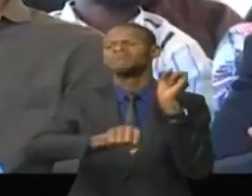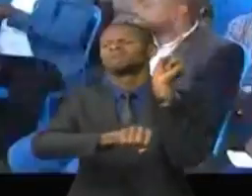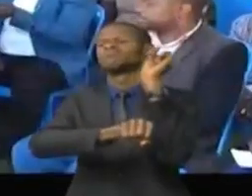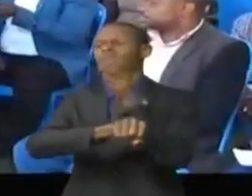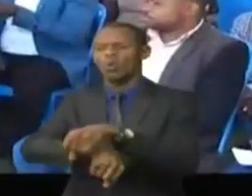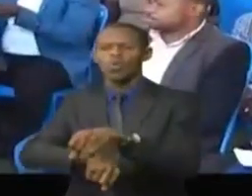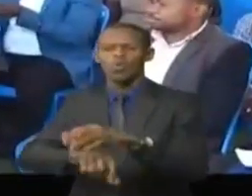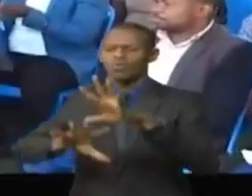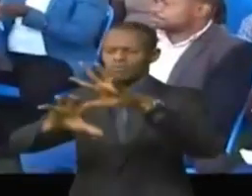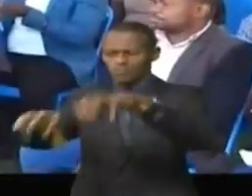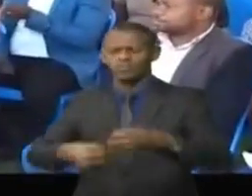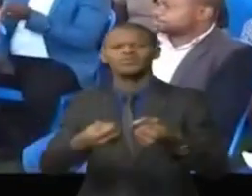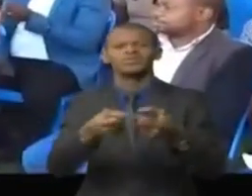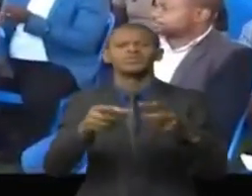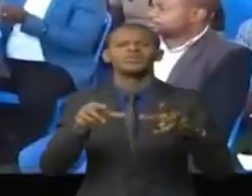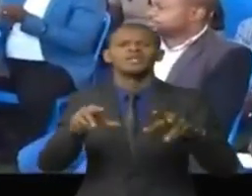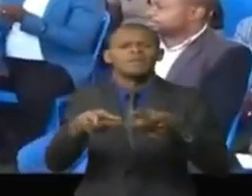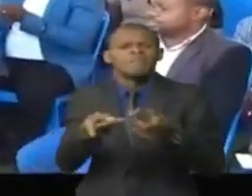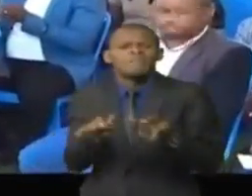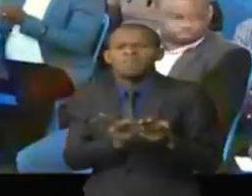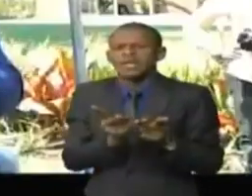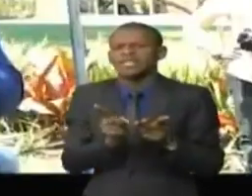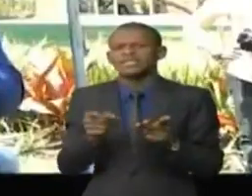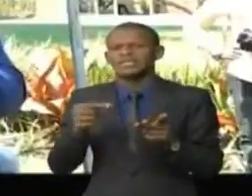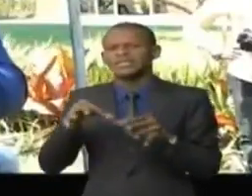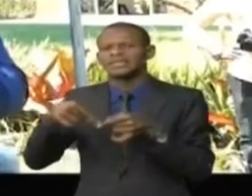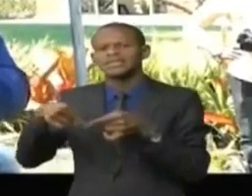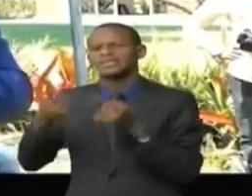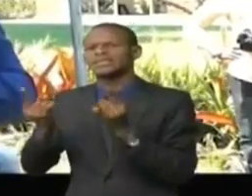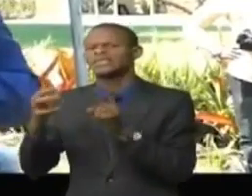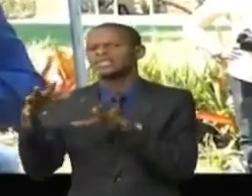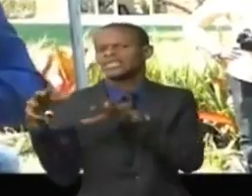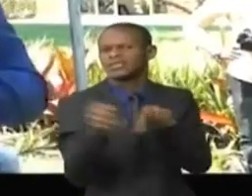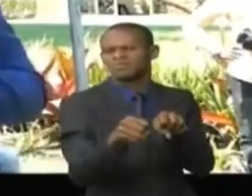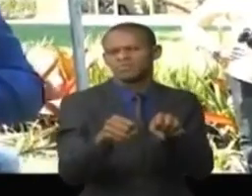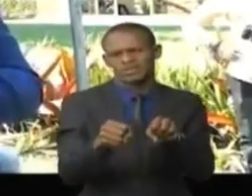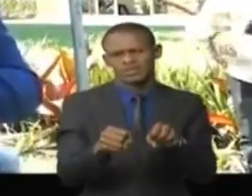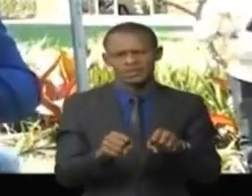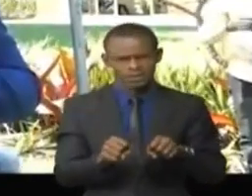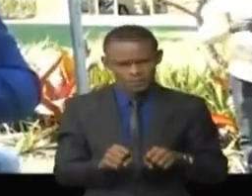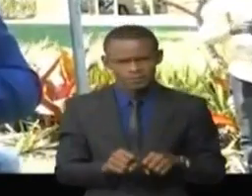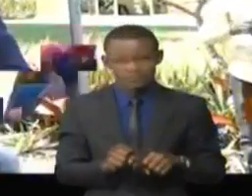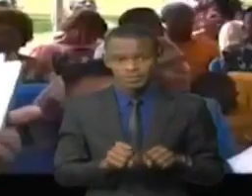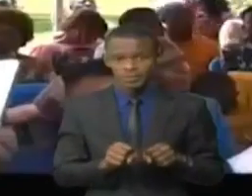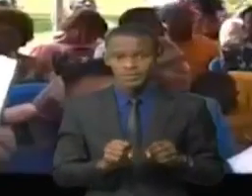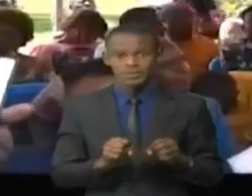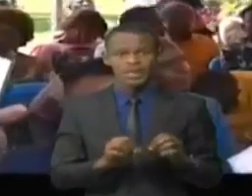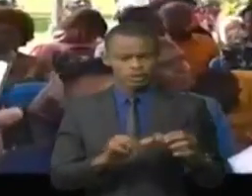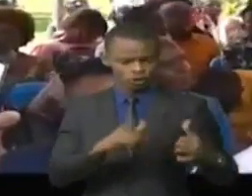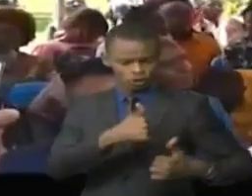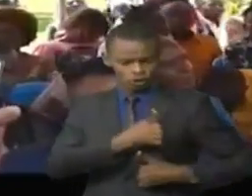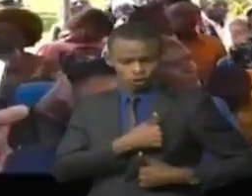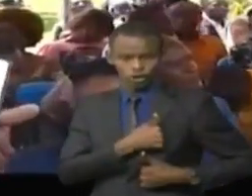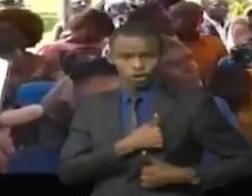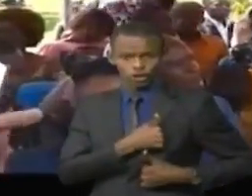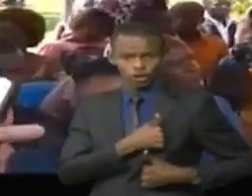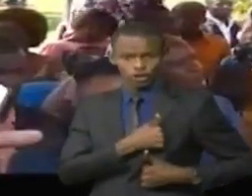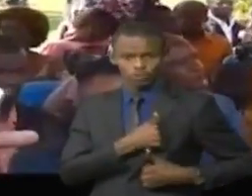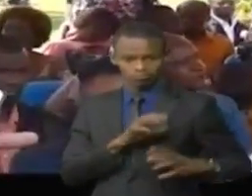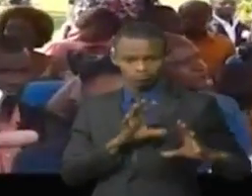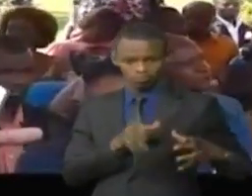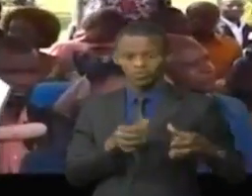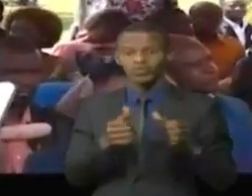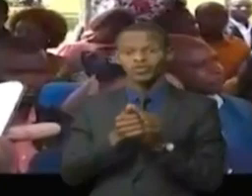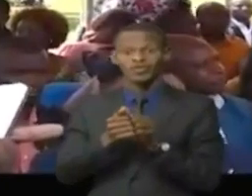tabou. C'était un véritable moment de renforcement de confiance entre l'armée congolaise et les civils